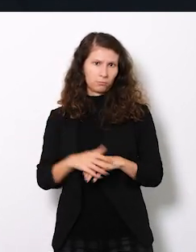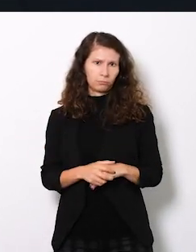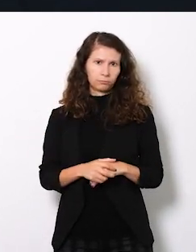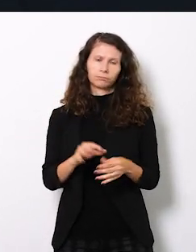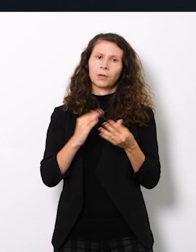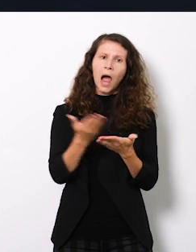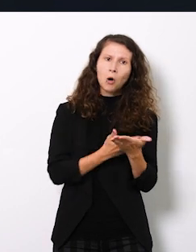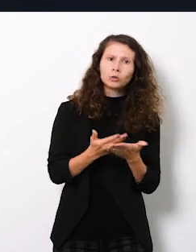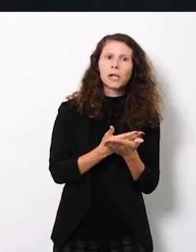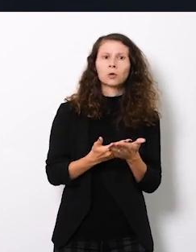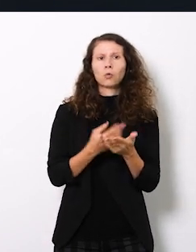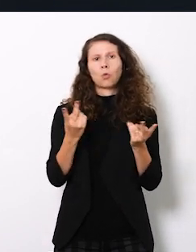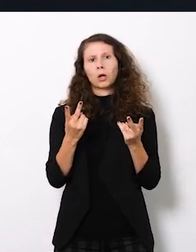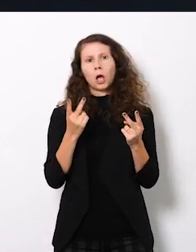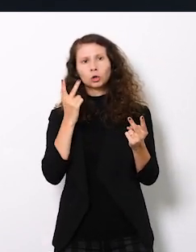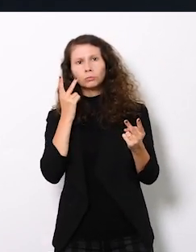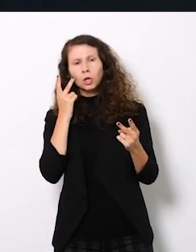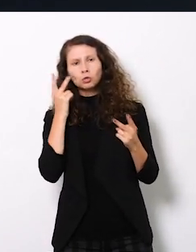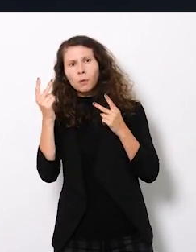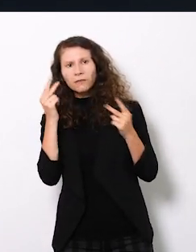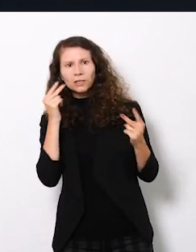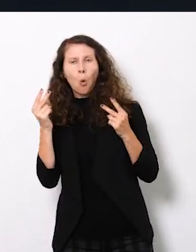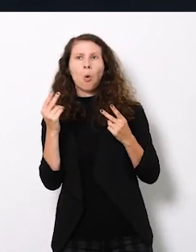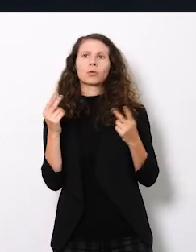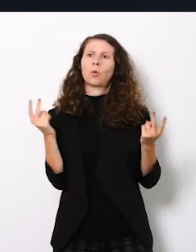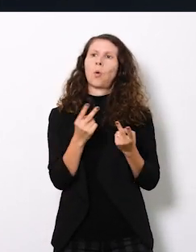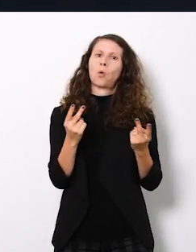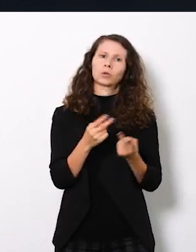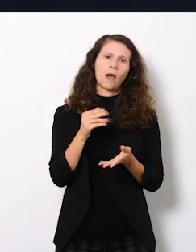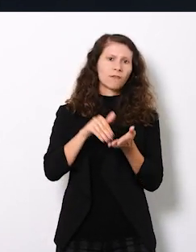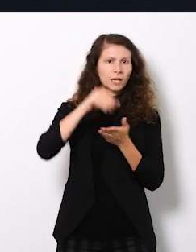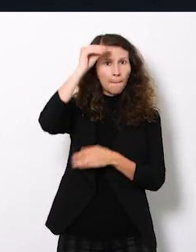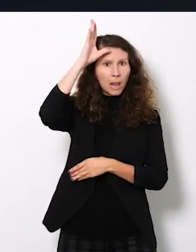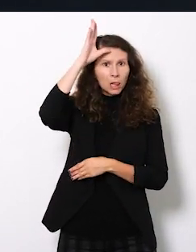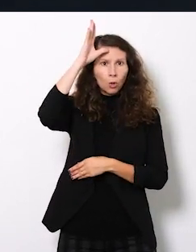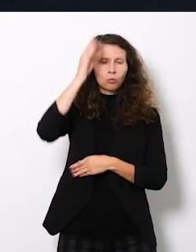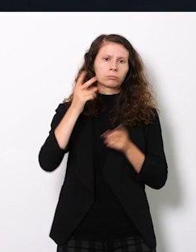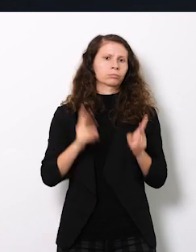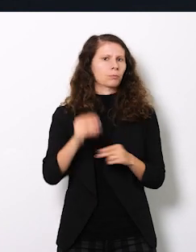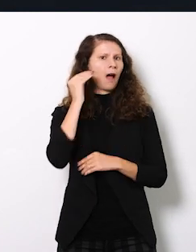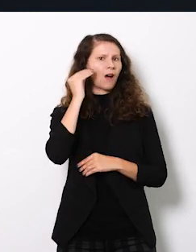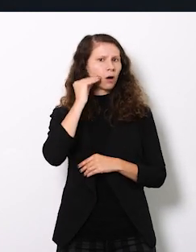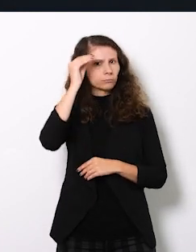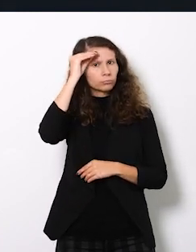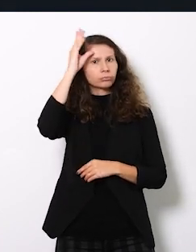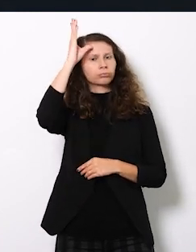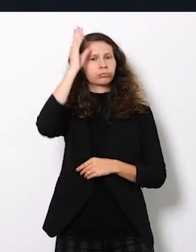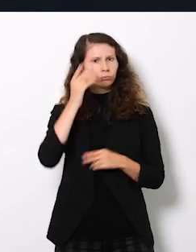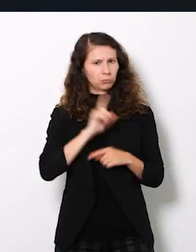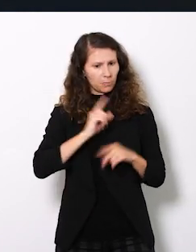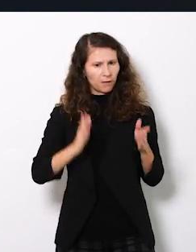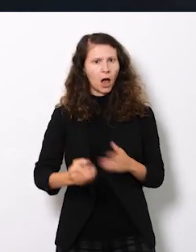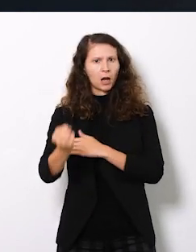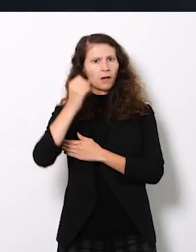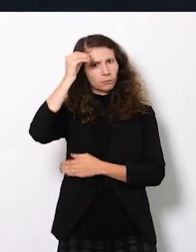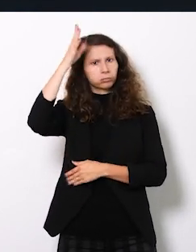Ausbildung, im Bereich der Supervision, im Bereich der Fortbildung als erfahrene Fachkraft sich einzubringen, aber